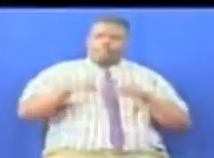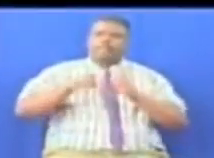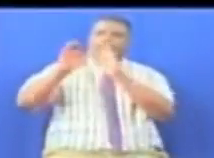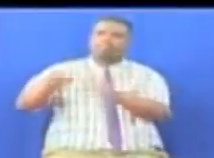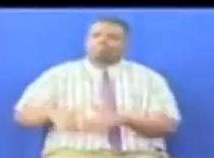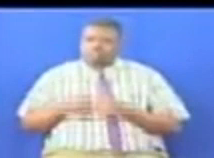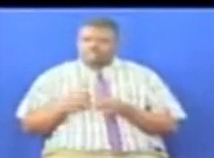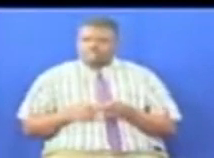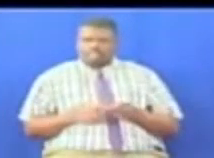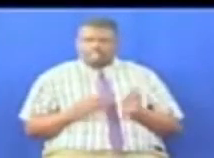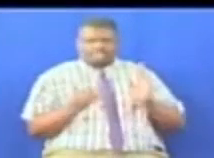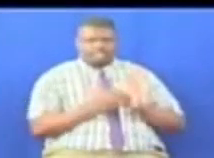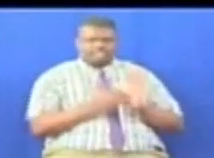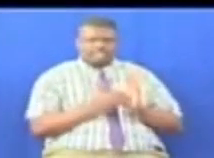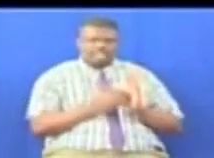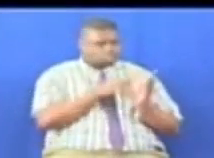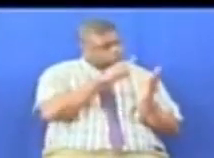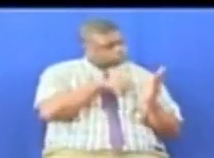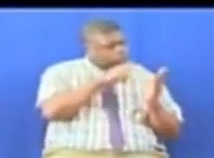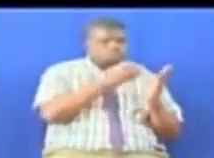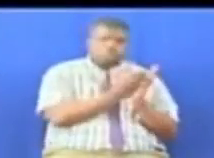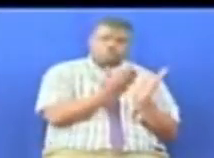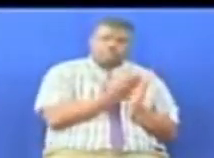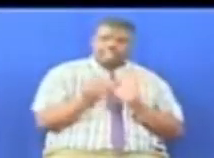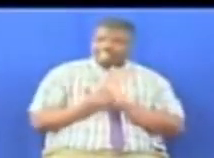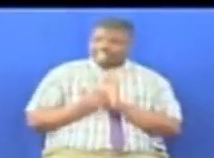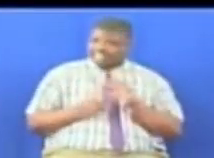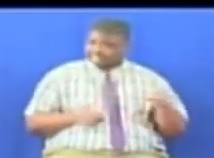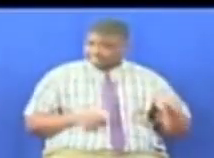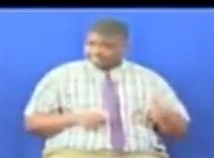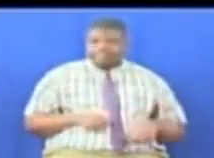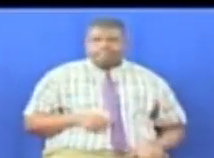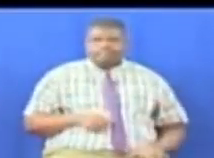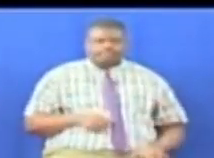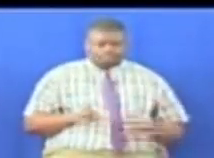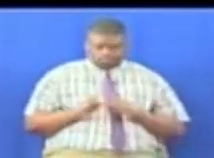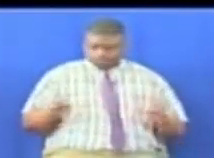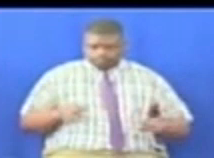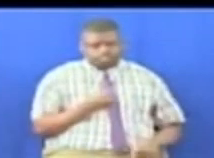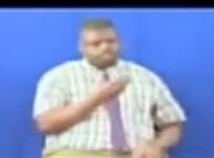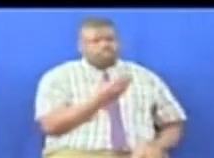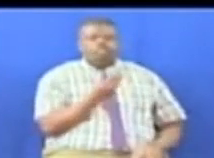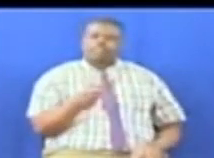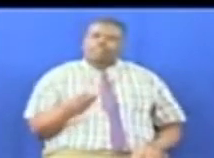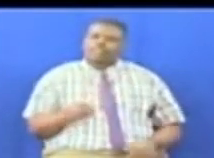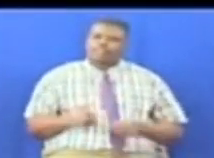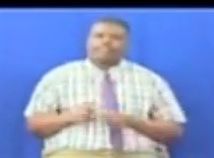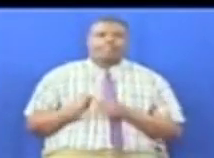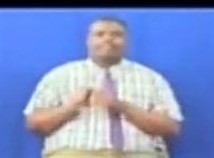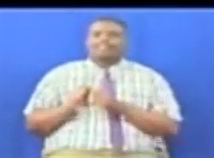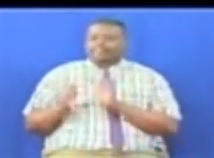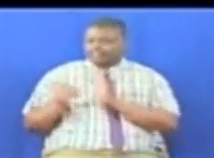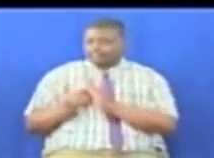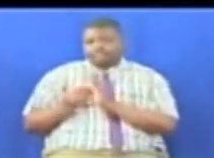shule ya sheria. Mheshimiwa naibu spika, mapendekezo haya ya kifungu cha 43 cha muswada kinarekebisha kifungu cha 2 cha